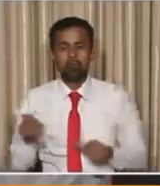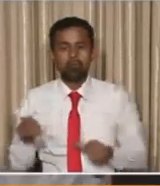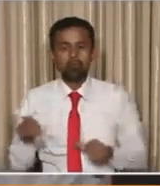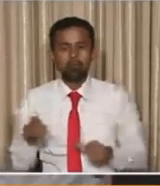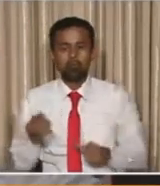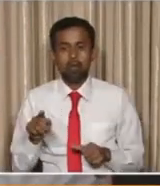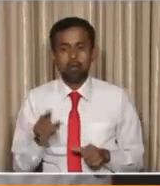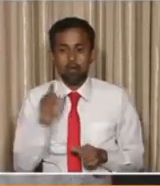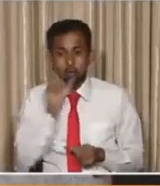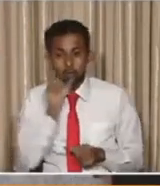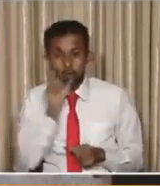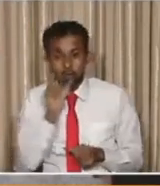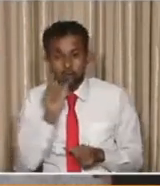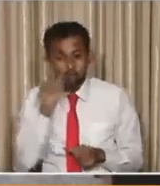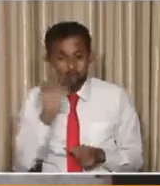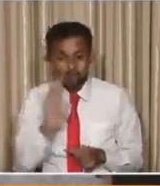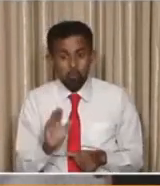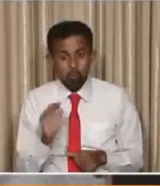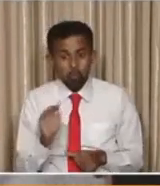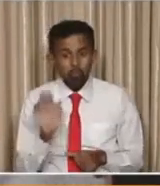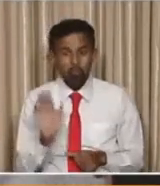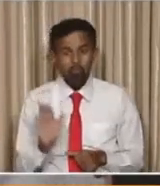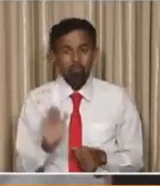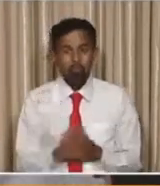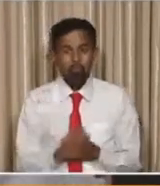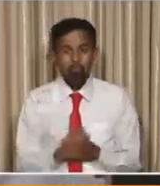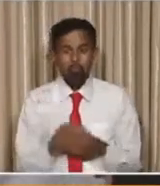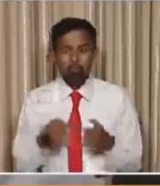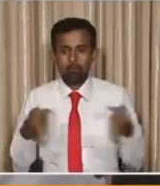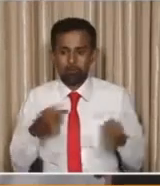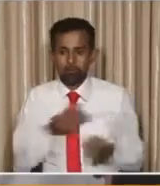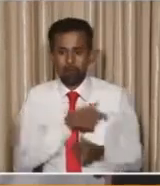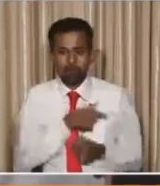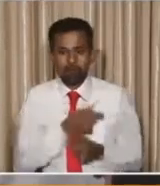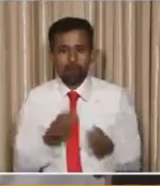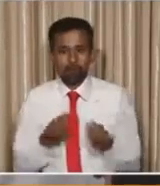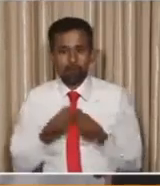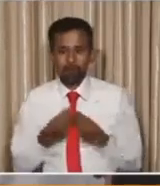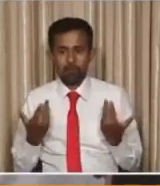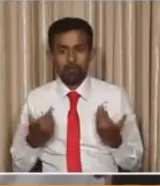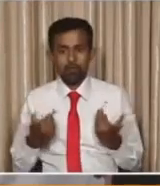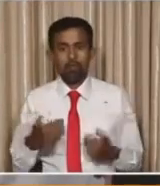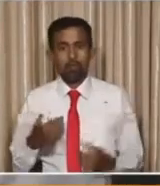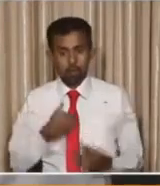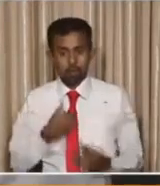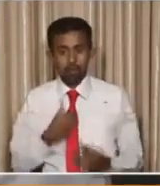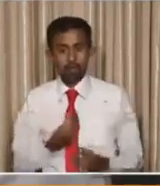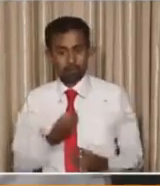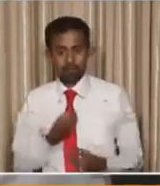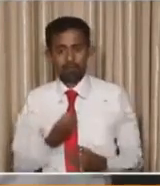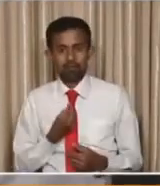කවුද බලාගෙන හිටියේ? හිතුවද විපක්ෂ නායකතුමා ගත්තේ නැත්නම් පස්සේ මටයි එක එන්නේ කියලා.